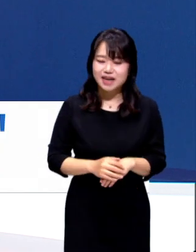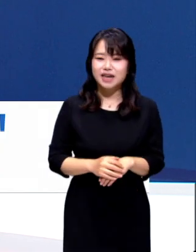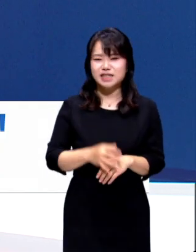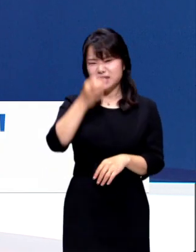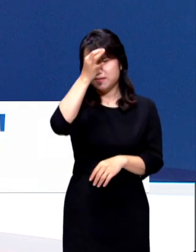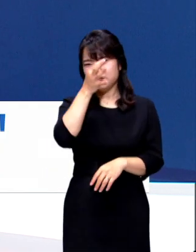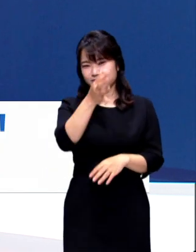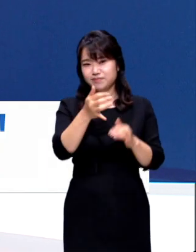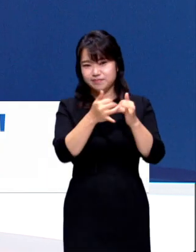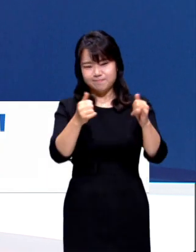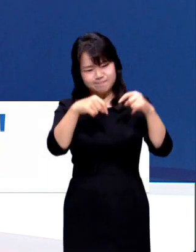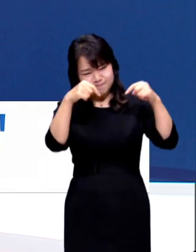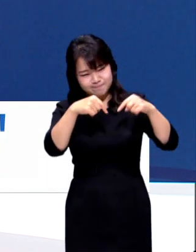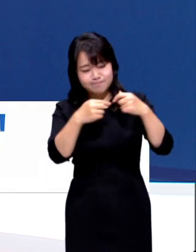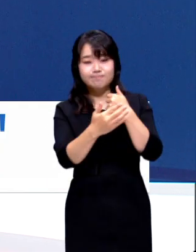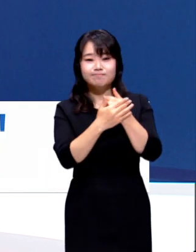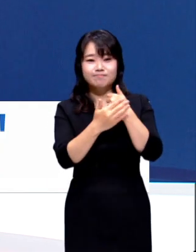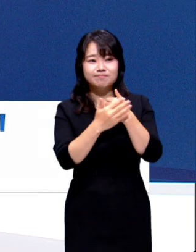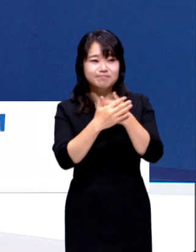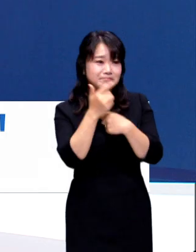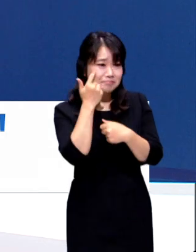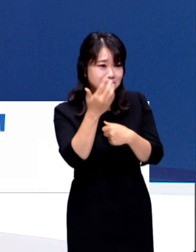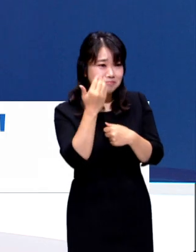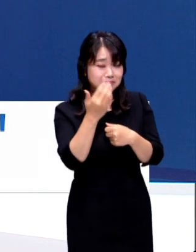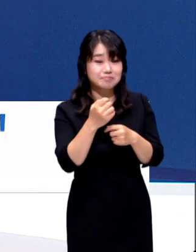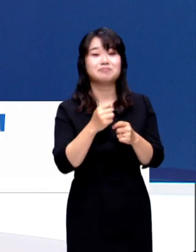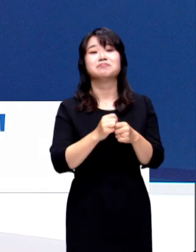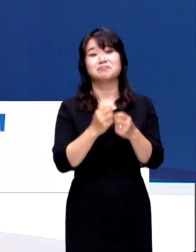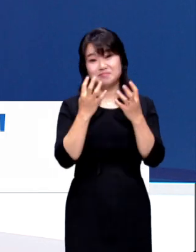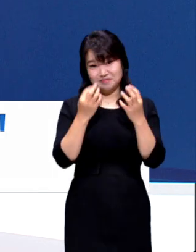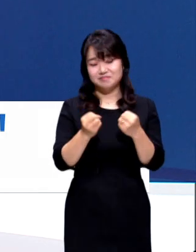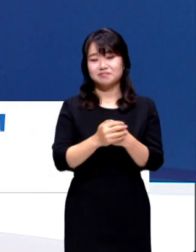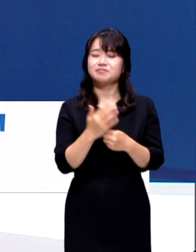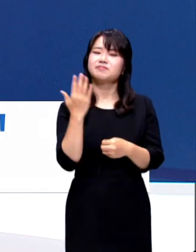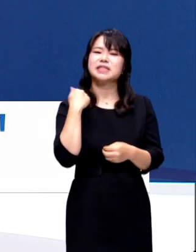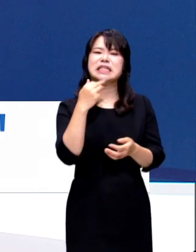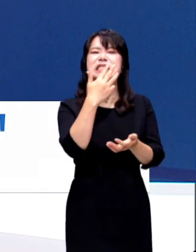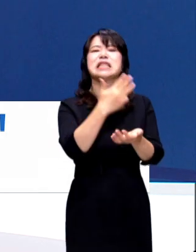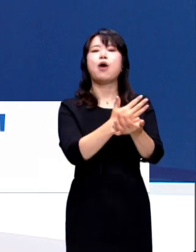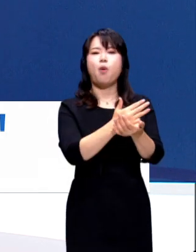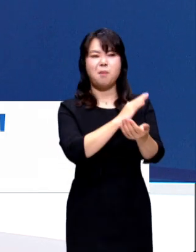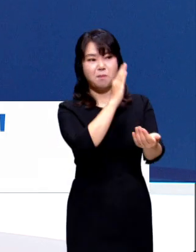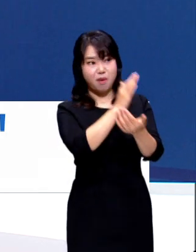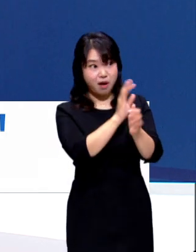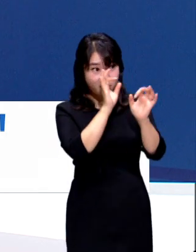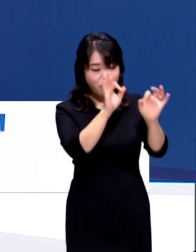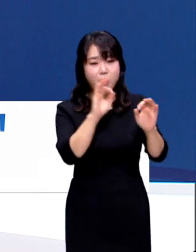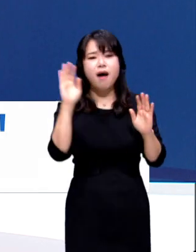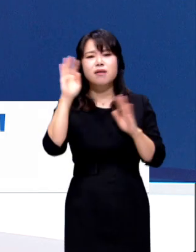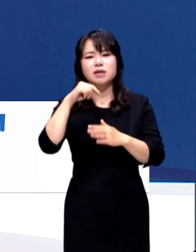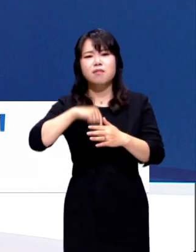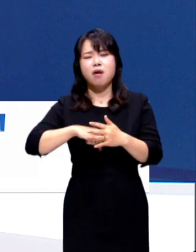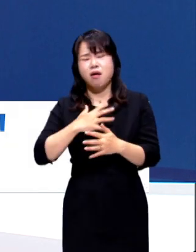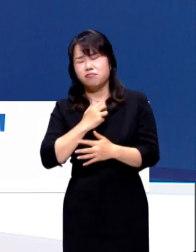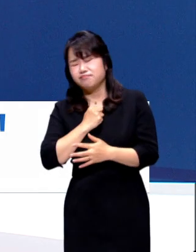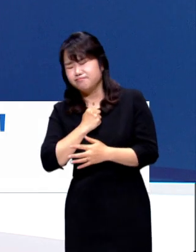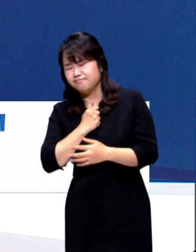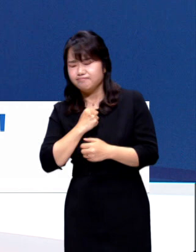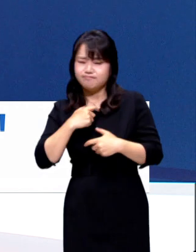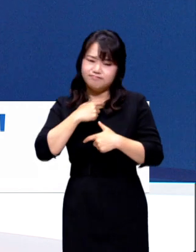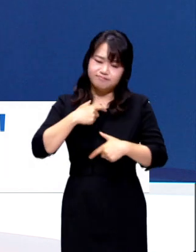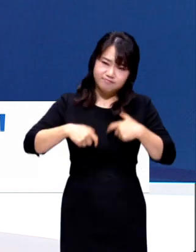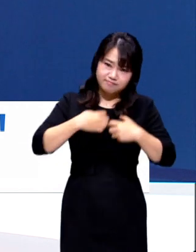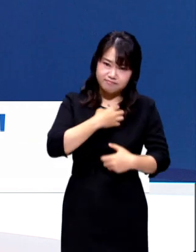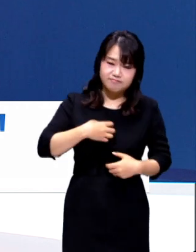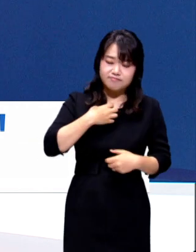전문 상담사를 찾는 학부모도 많은데요. 네, 최근 이태원 참사로 이 학생들의 심리 상담도 늘고 있어 쉽게 이용할 수 있는